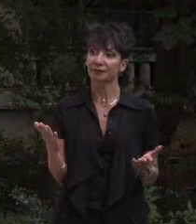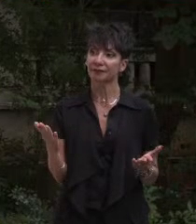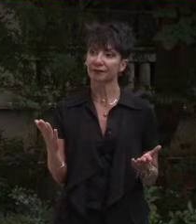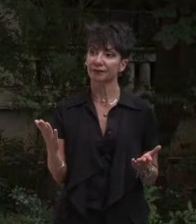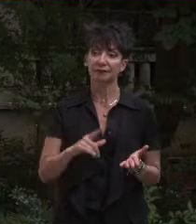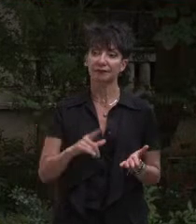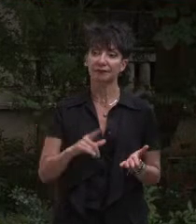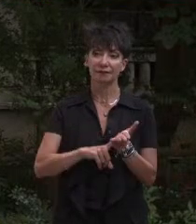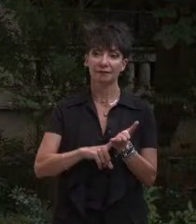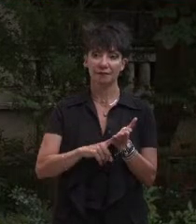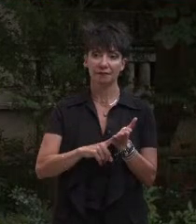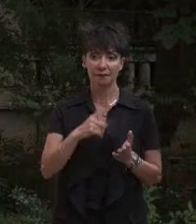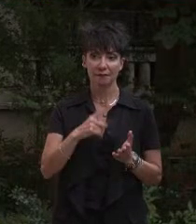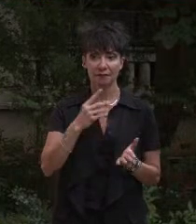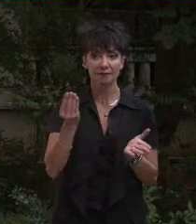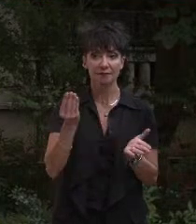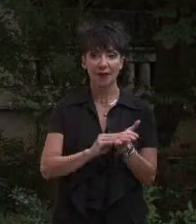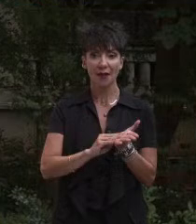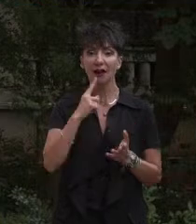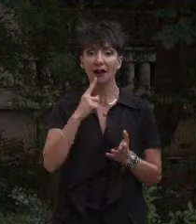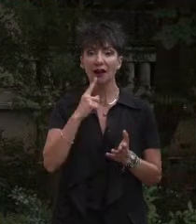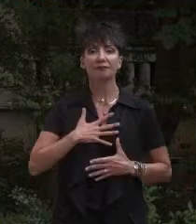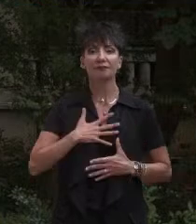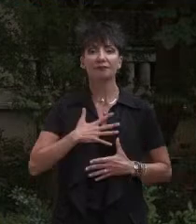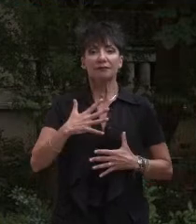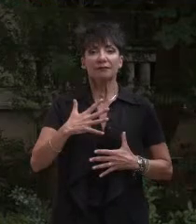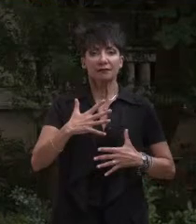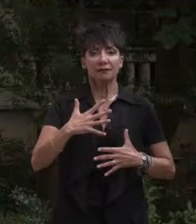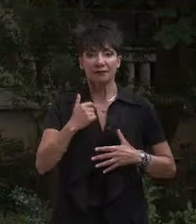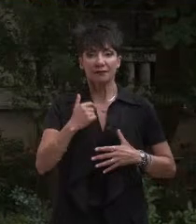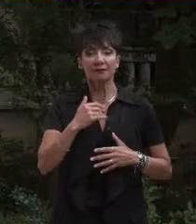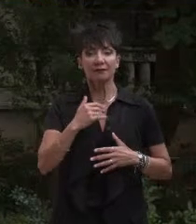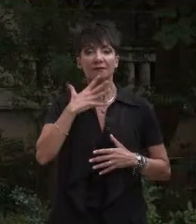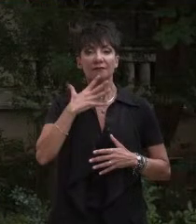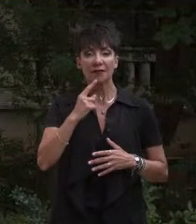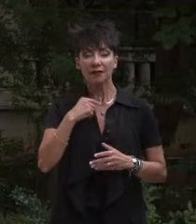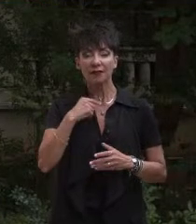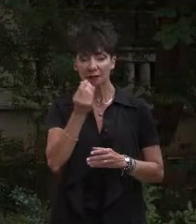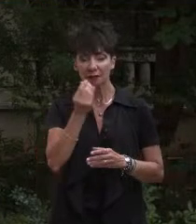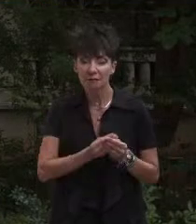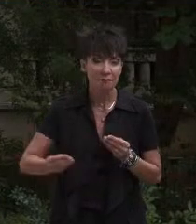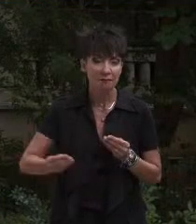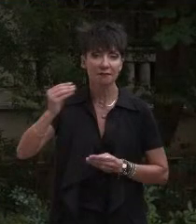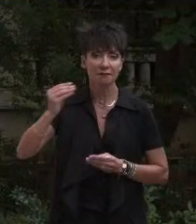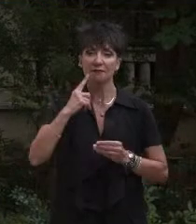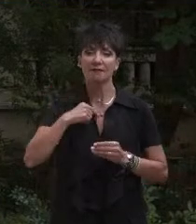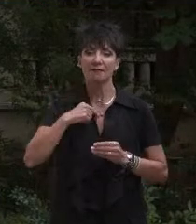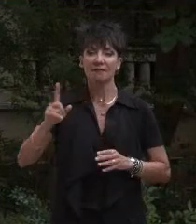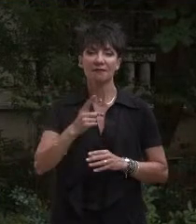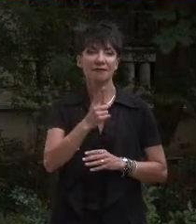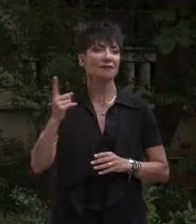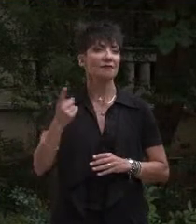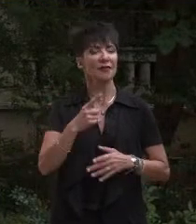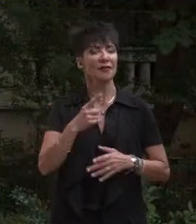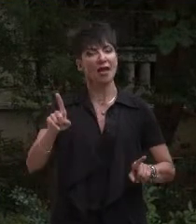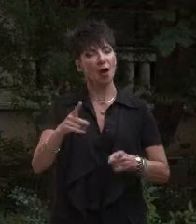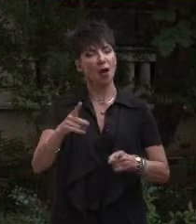Να αναπέμψουμε, να αναπνεύσουμε το υπερπόντιο τραγούδι, να σμίξουμε τις περιπέτειές